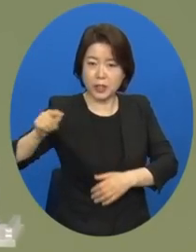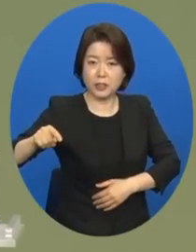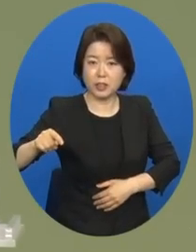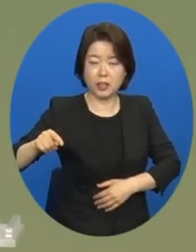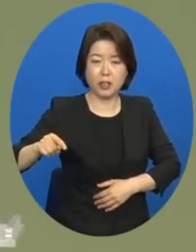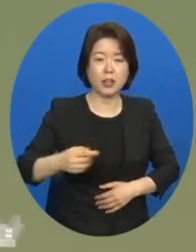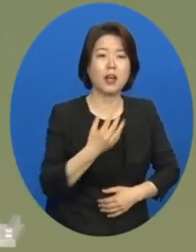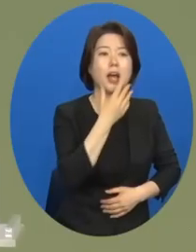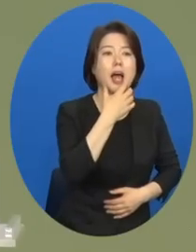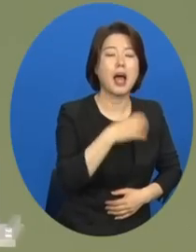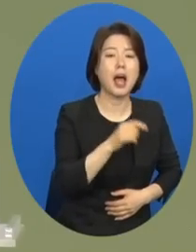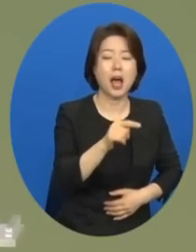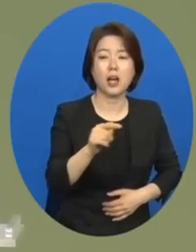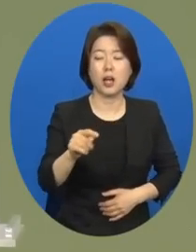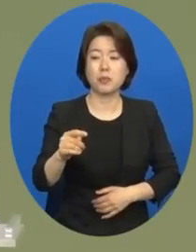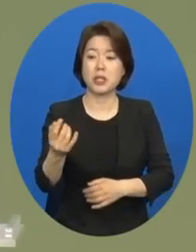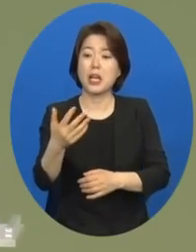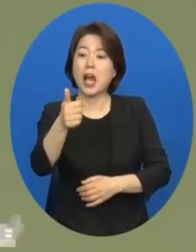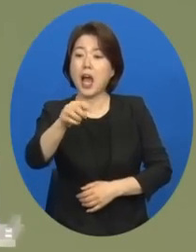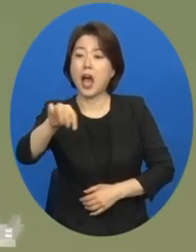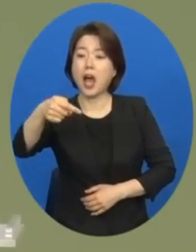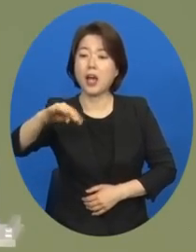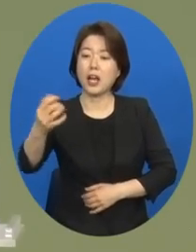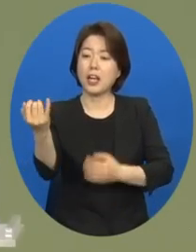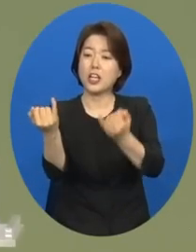좋아했다는 말이 되는 거예요 어떻게